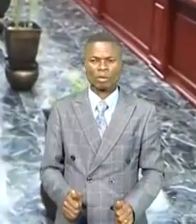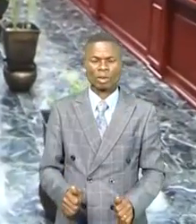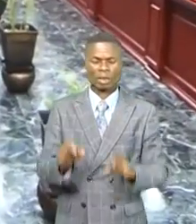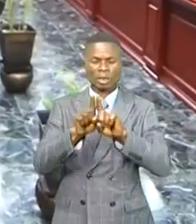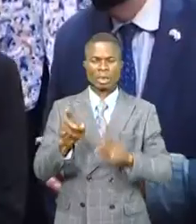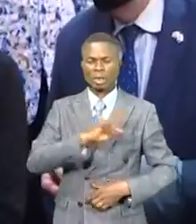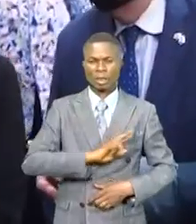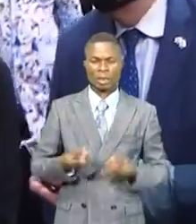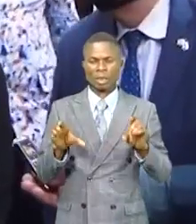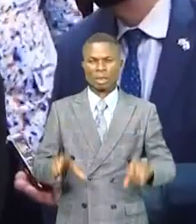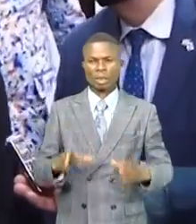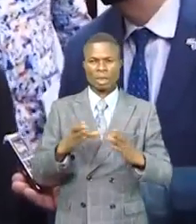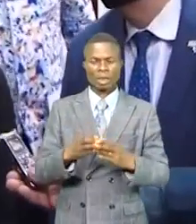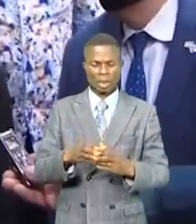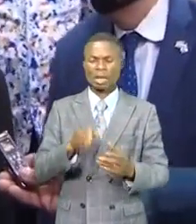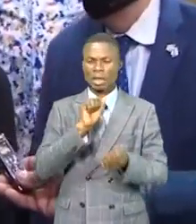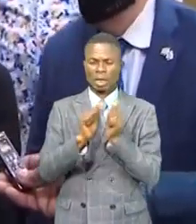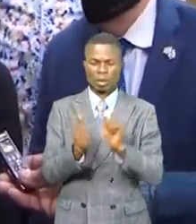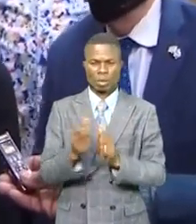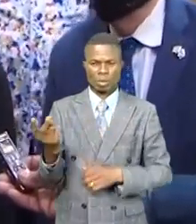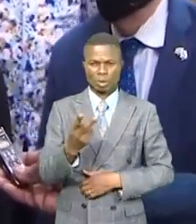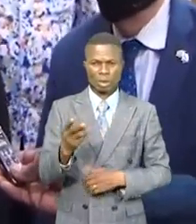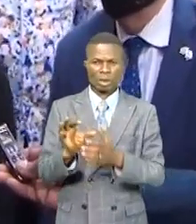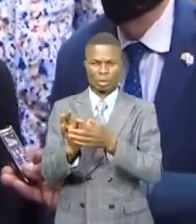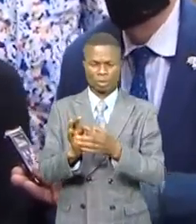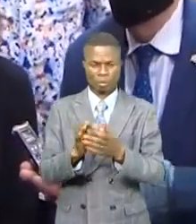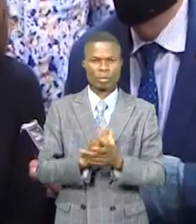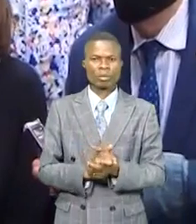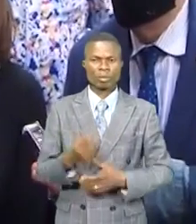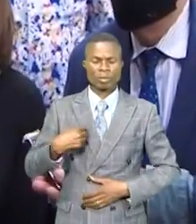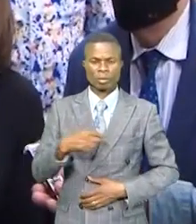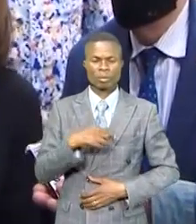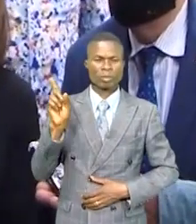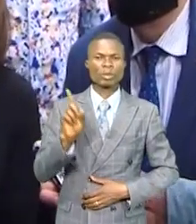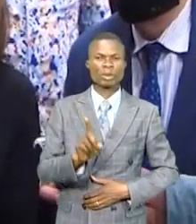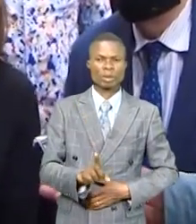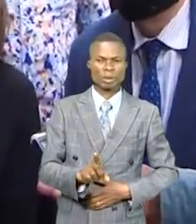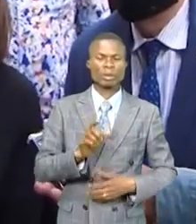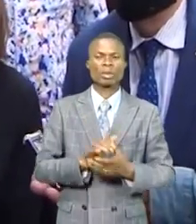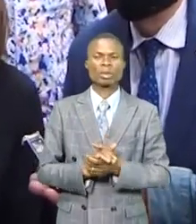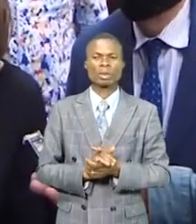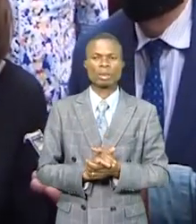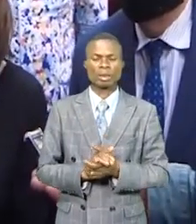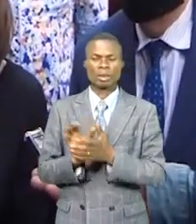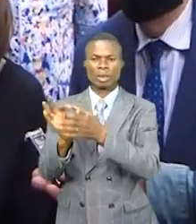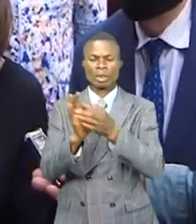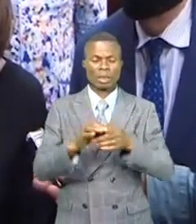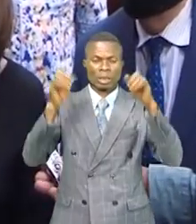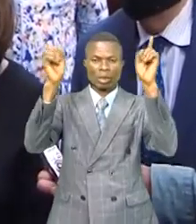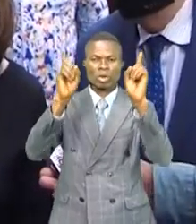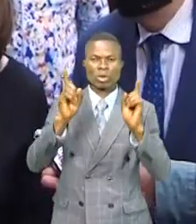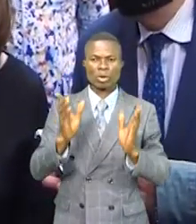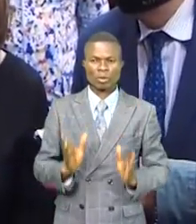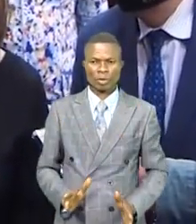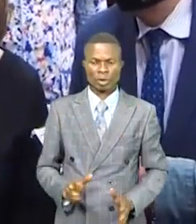RDC dans sa diplomatie. Je suis l'ambassadeur des États-Unis à l'Union africaine et je